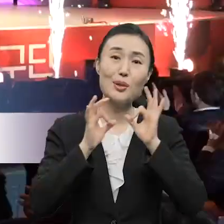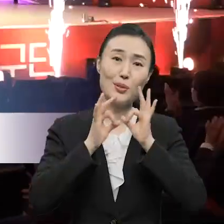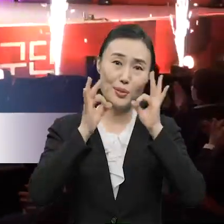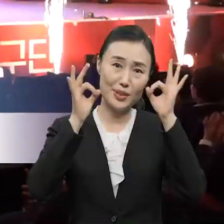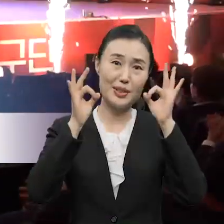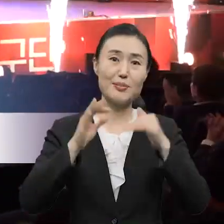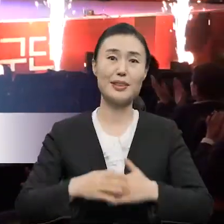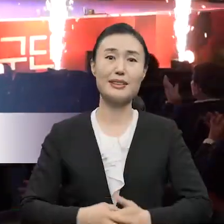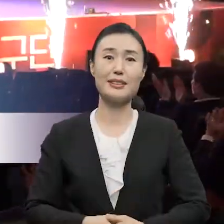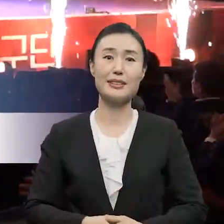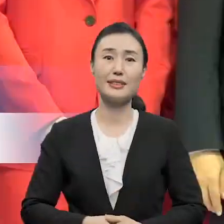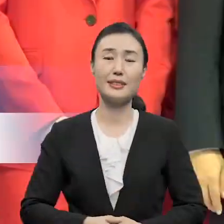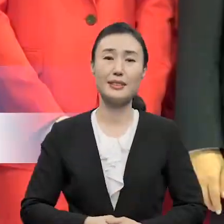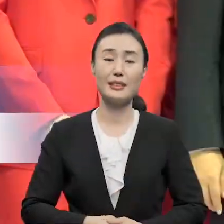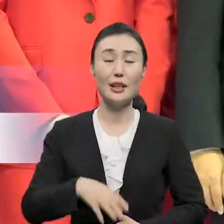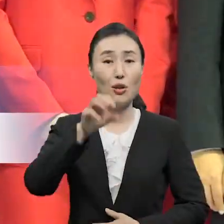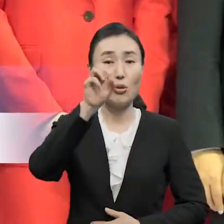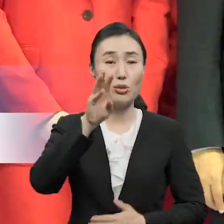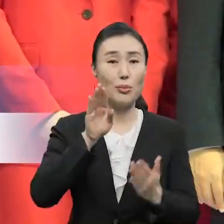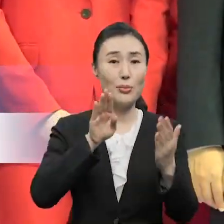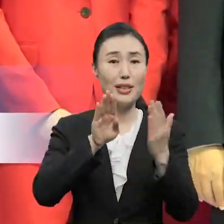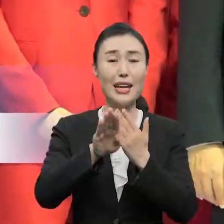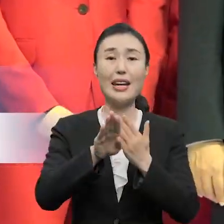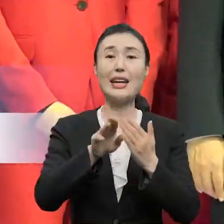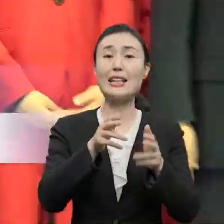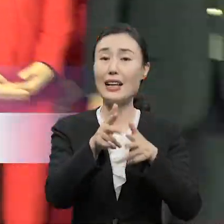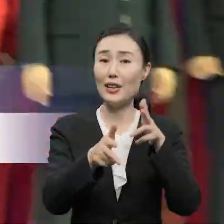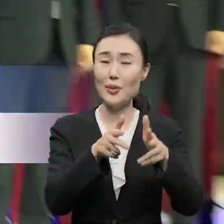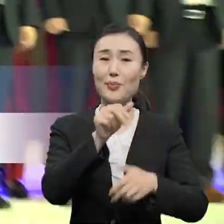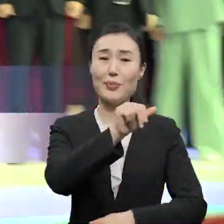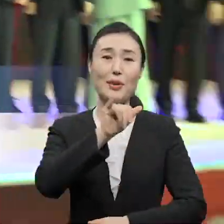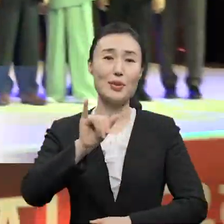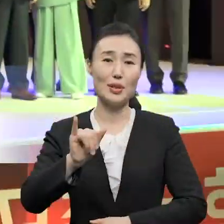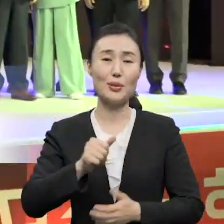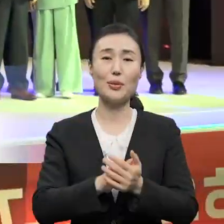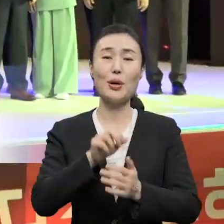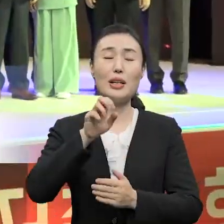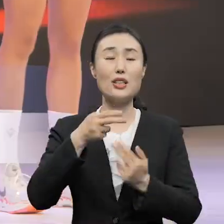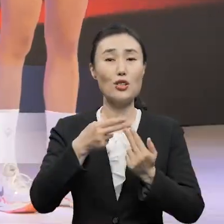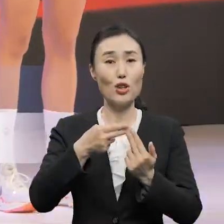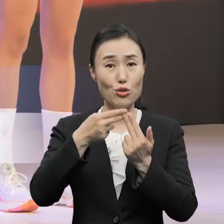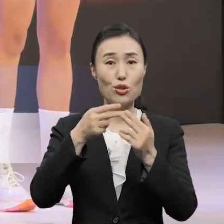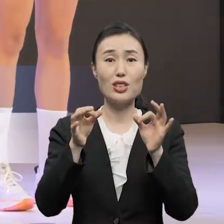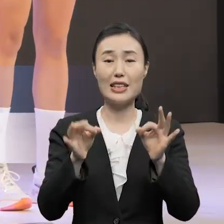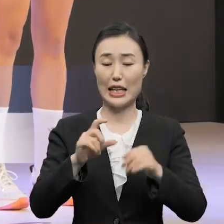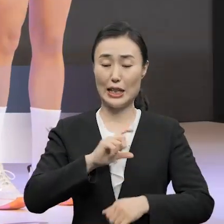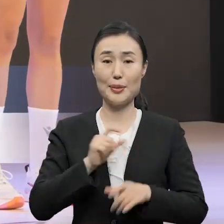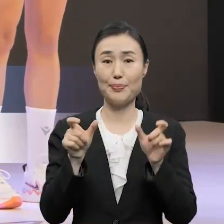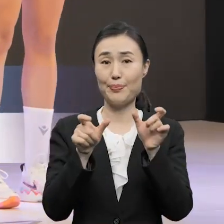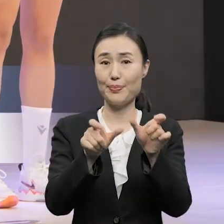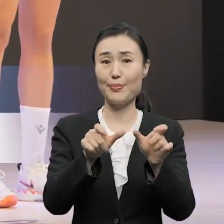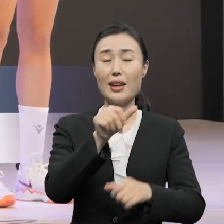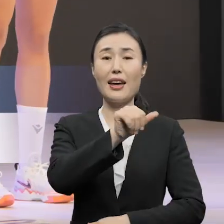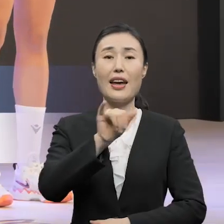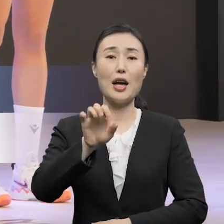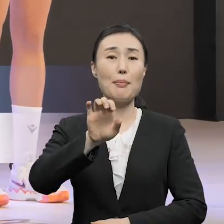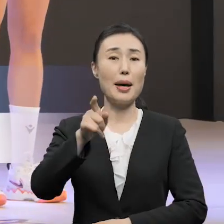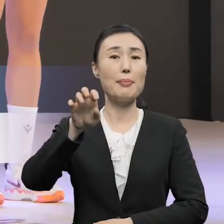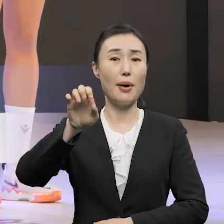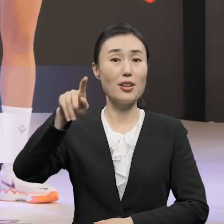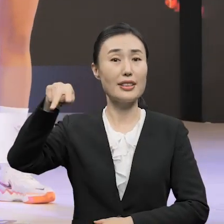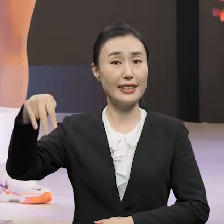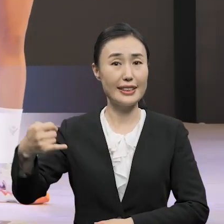기울여왔습니다. 광주의 미래 산업인 인공지능과 페퍼저축은행의 이름을 더한 AI